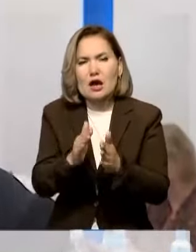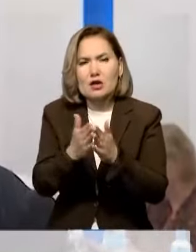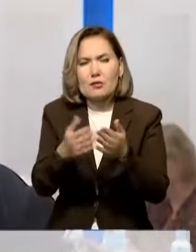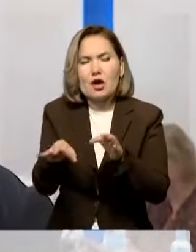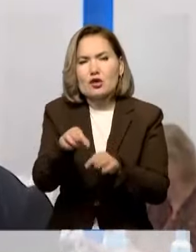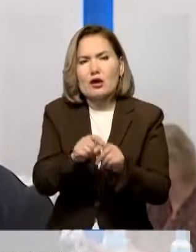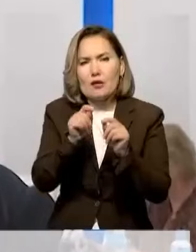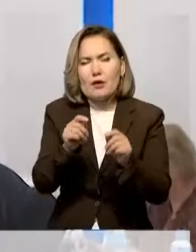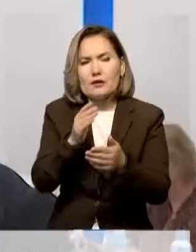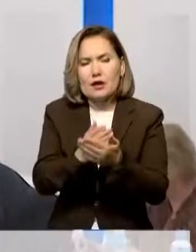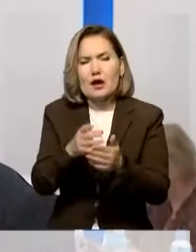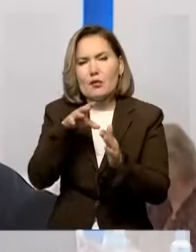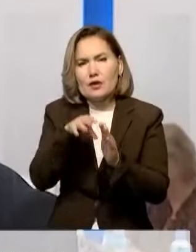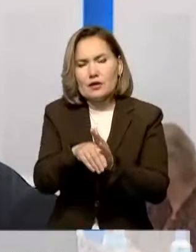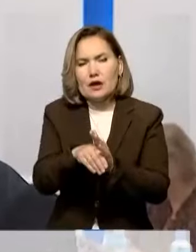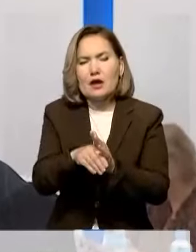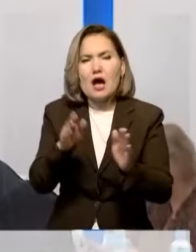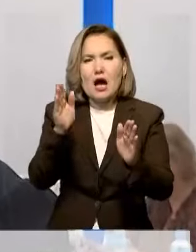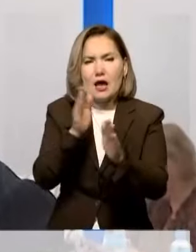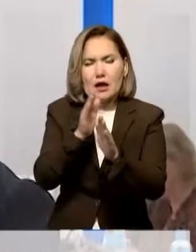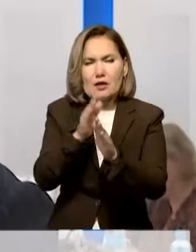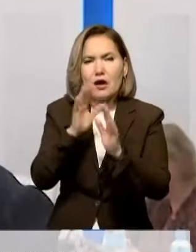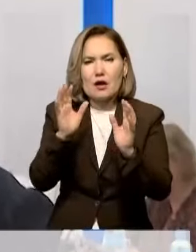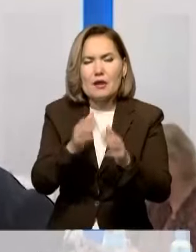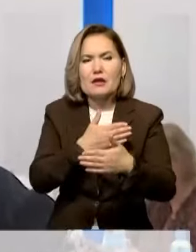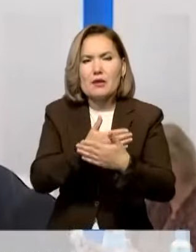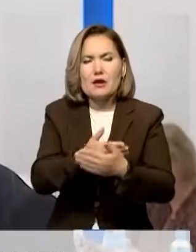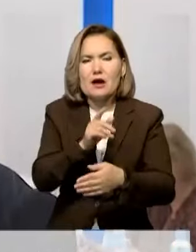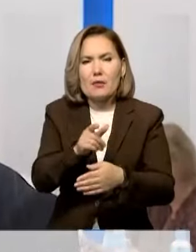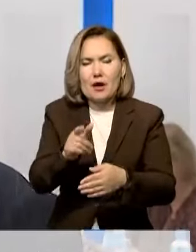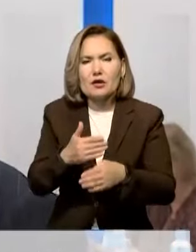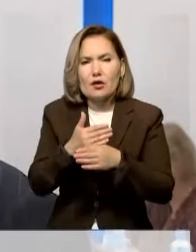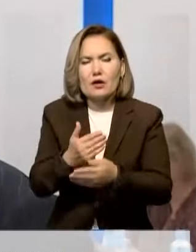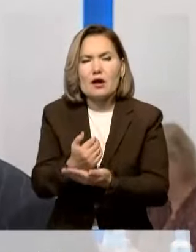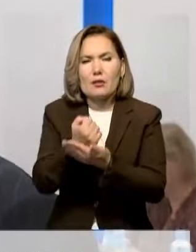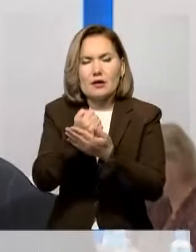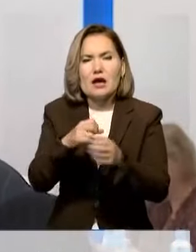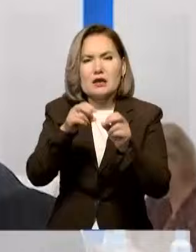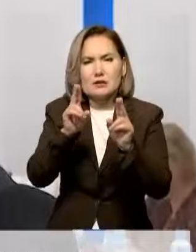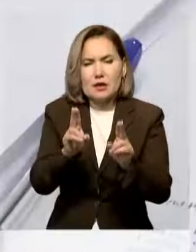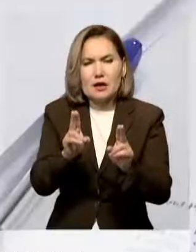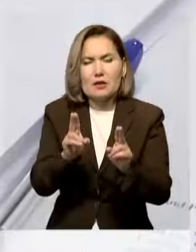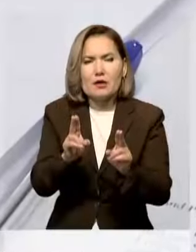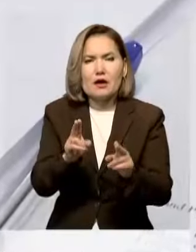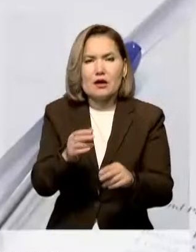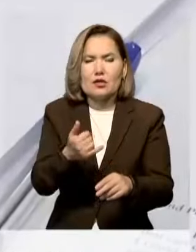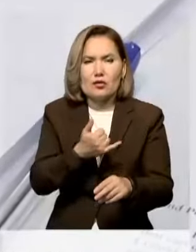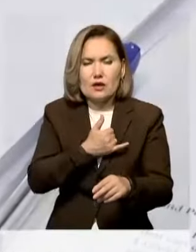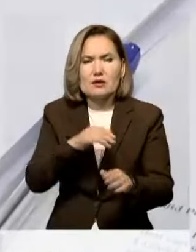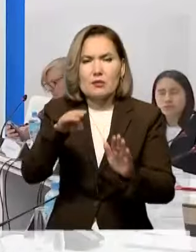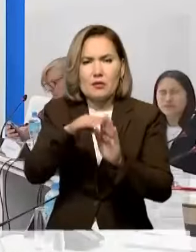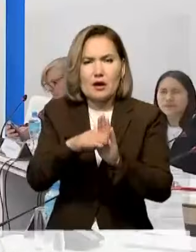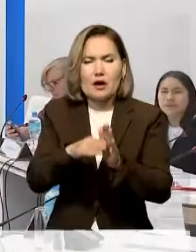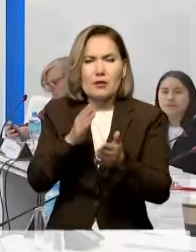жобалар бар. Солардың ішінде экологиялық тұрғыда белсенді азаматтар қолдау көрсету үшін арнайы сый-сый апаттар бар. Это самый